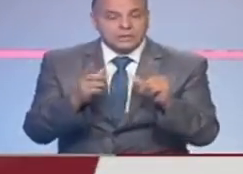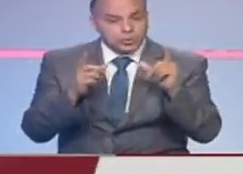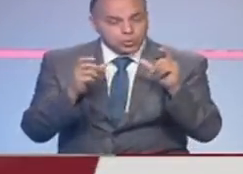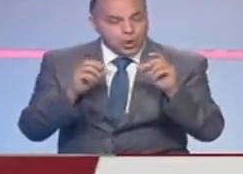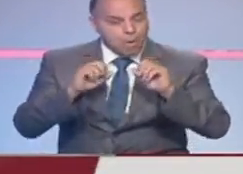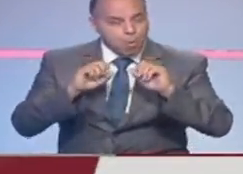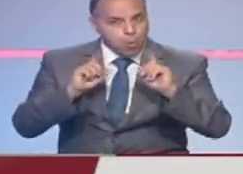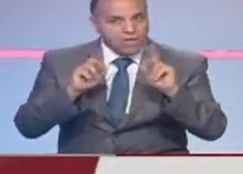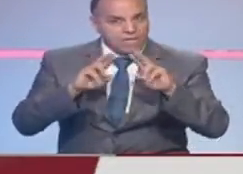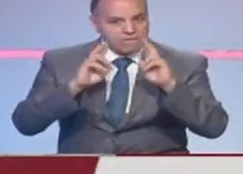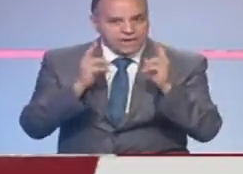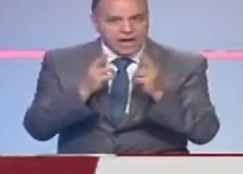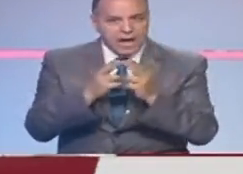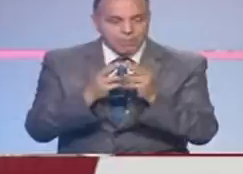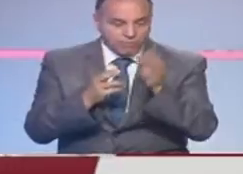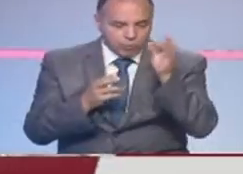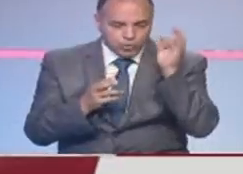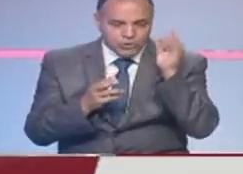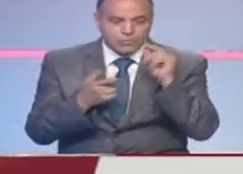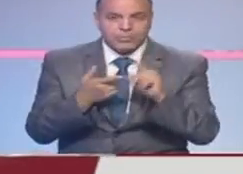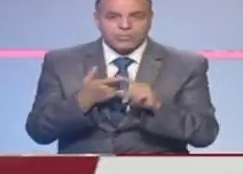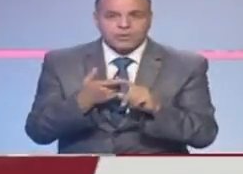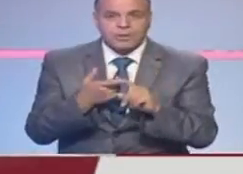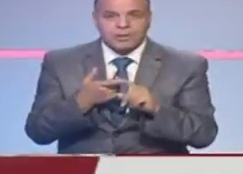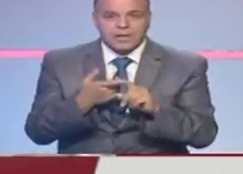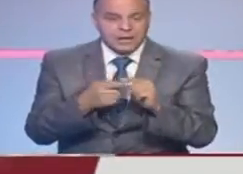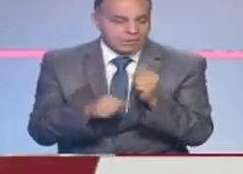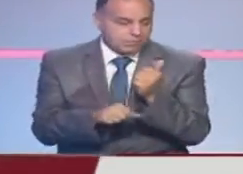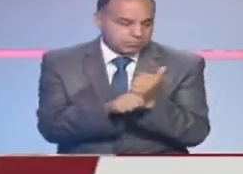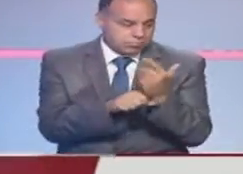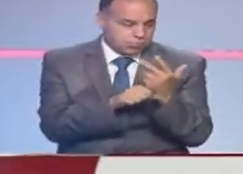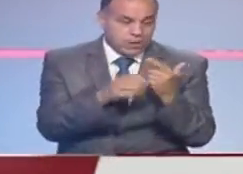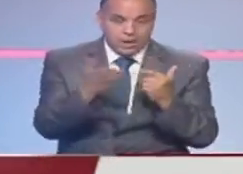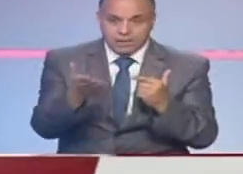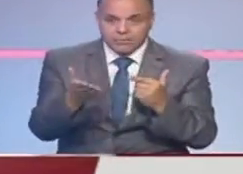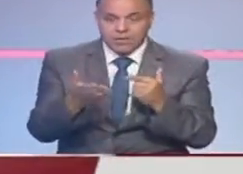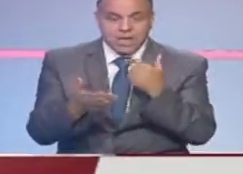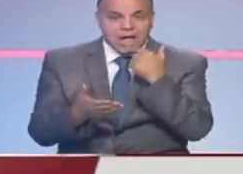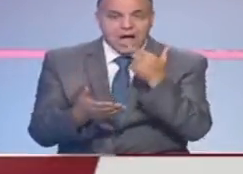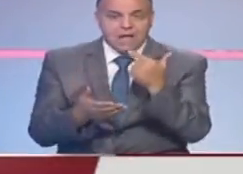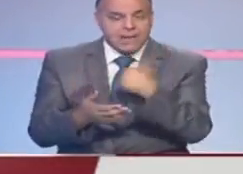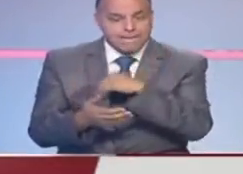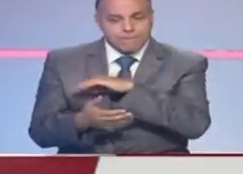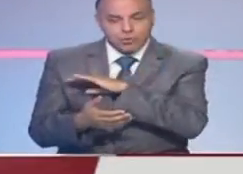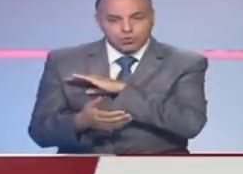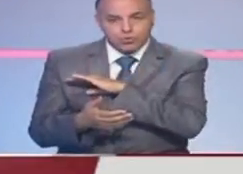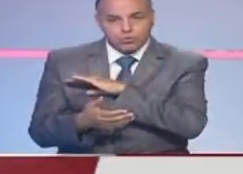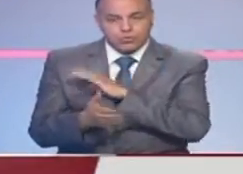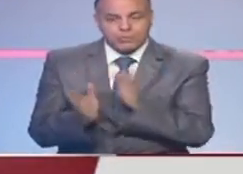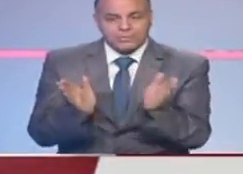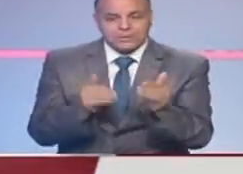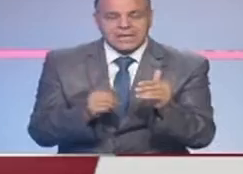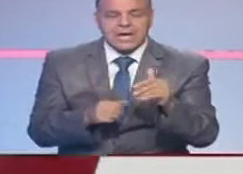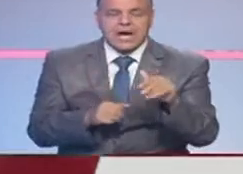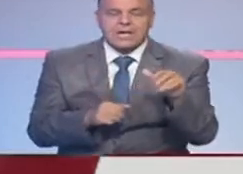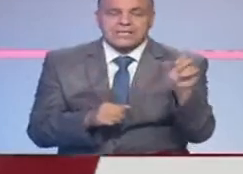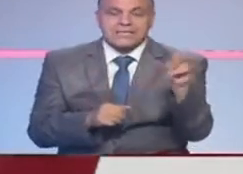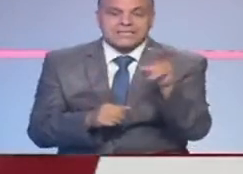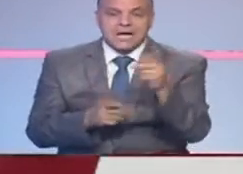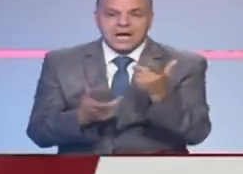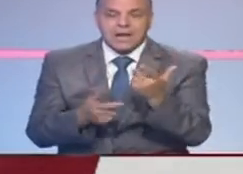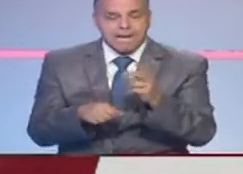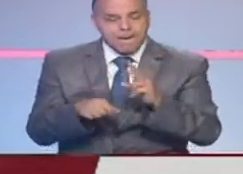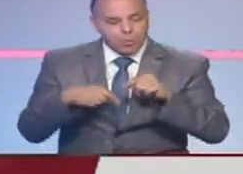في العالم وفي تونس في السنوات الاخيره المشرفون على القطاع السياحي من